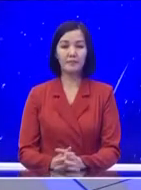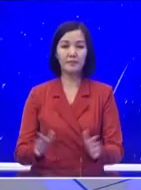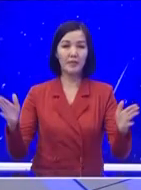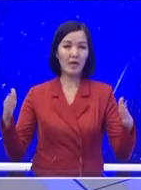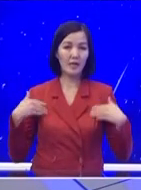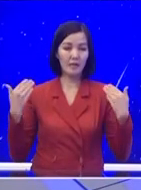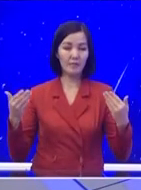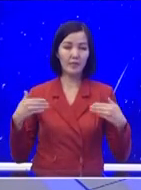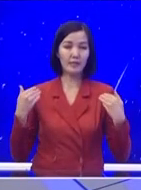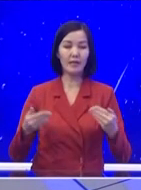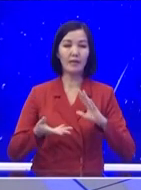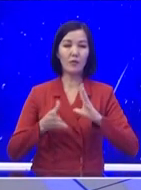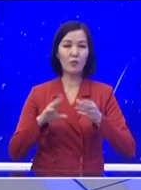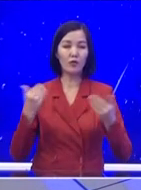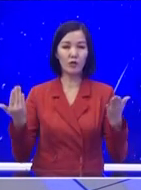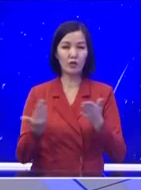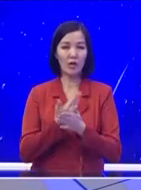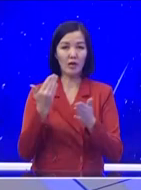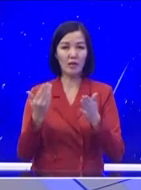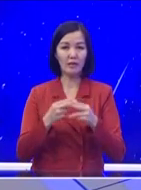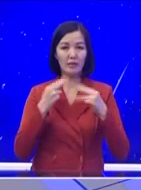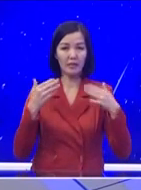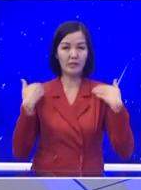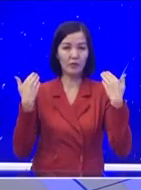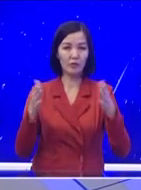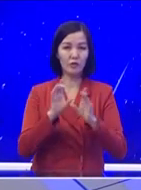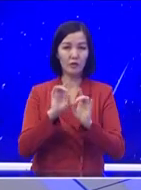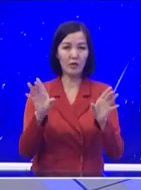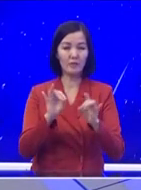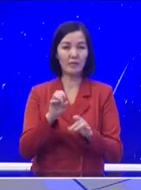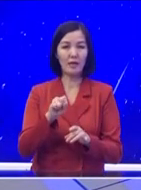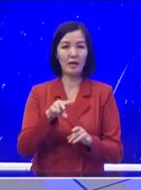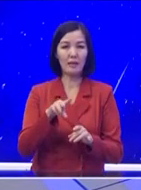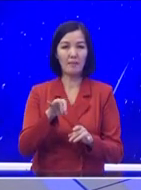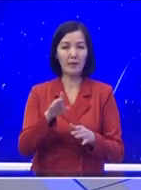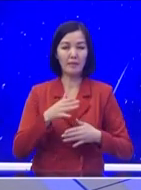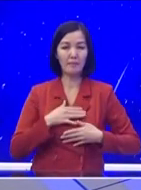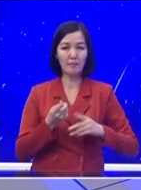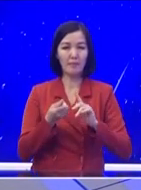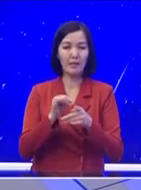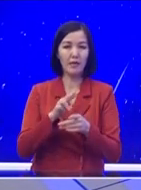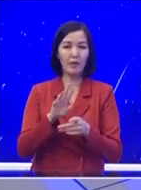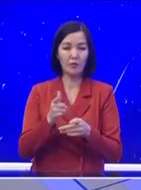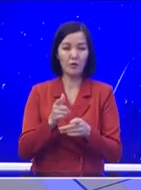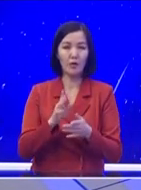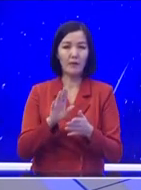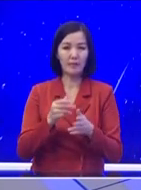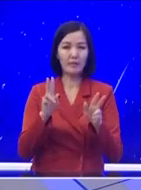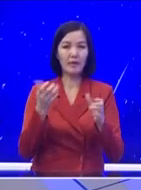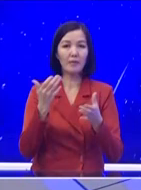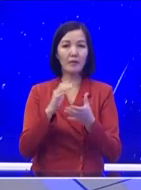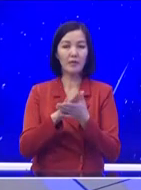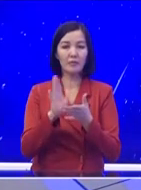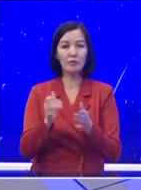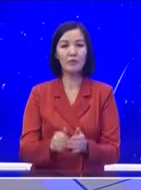Ассаламу алейкум, қадірменді көрермен. Эфирде қорытынды жаңалықтар, студияда Алмат Хамид, сурдо аудармашы Айгүл Жұмаш қызы алдымен